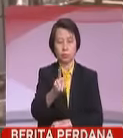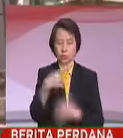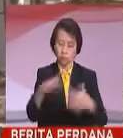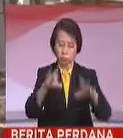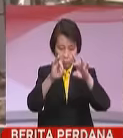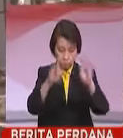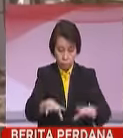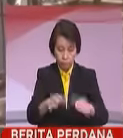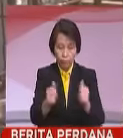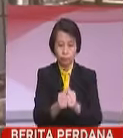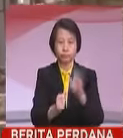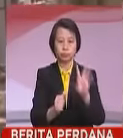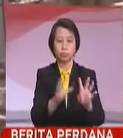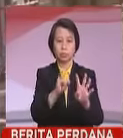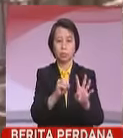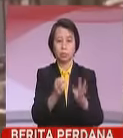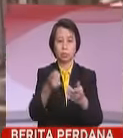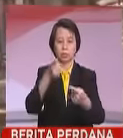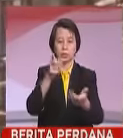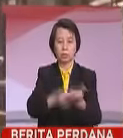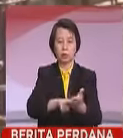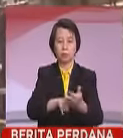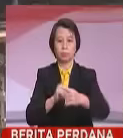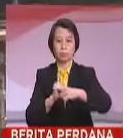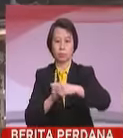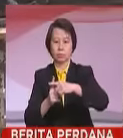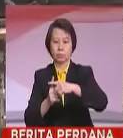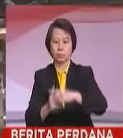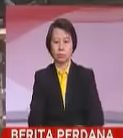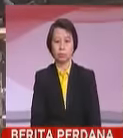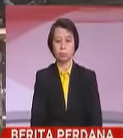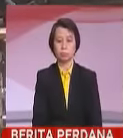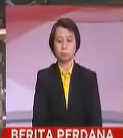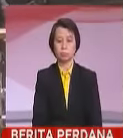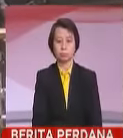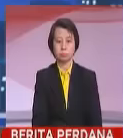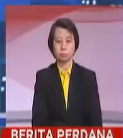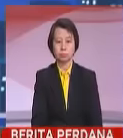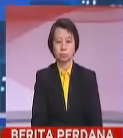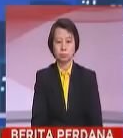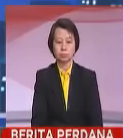disaring dengan 410 kes dilaporkan positif.